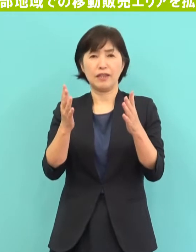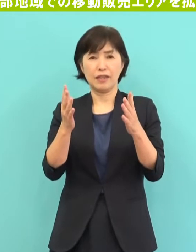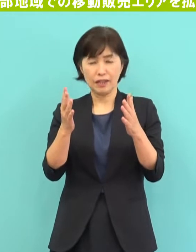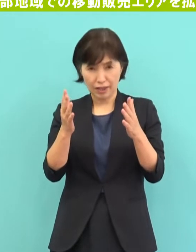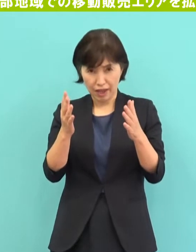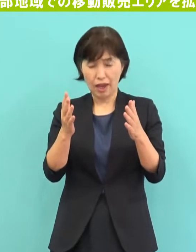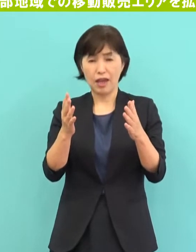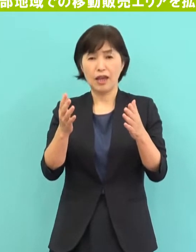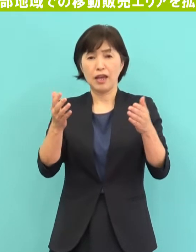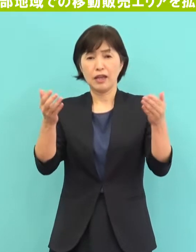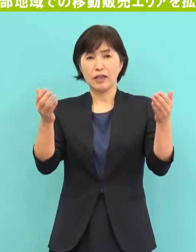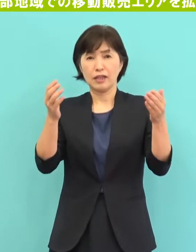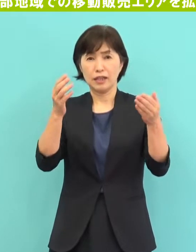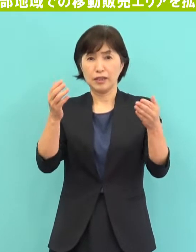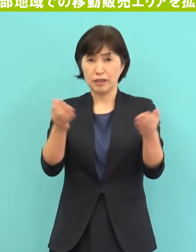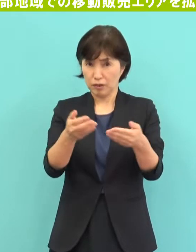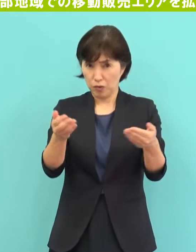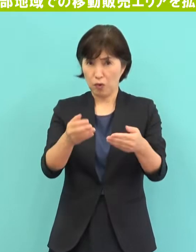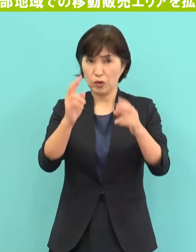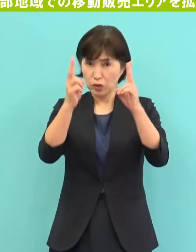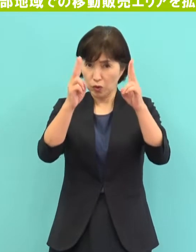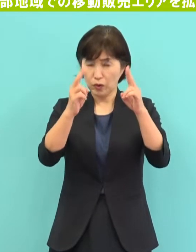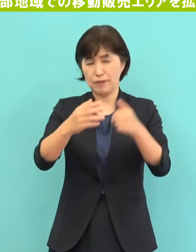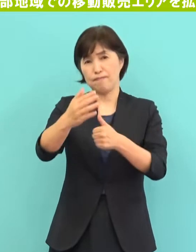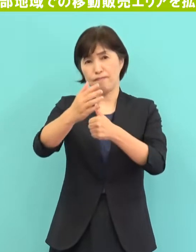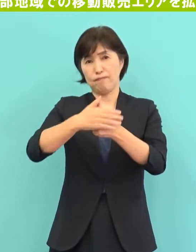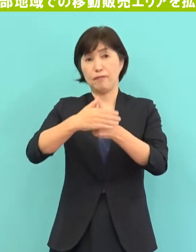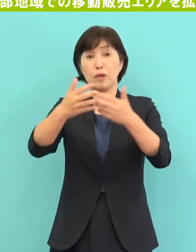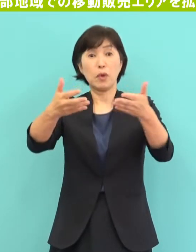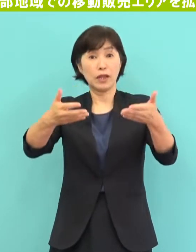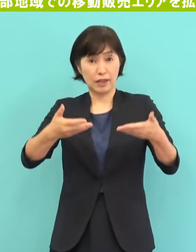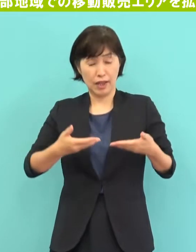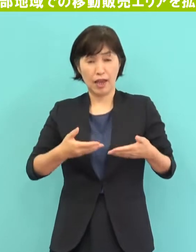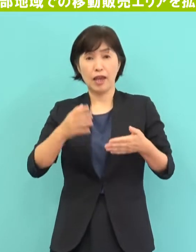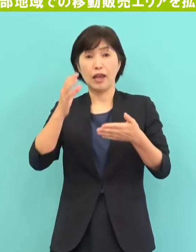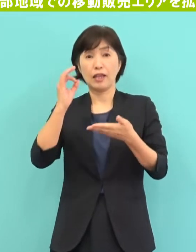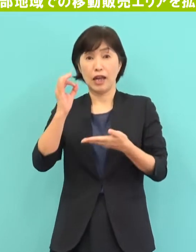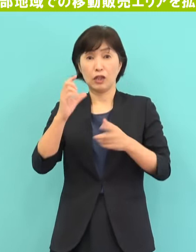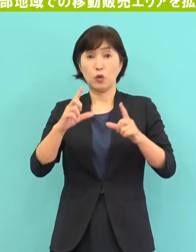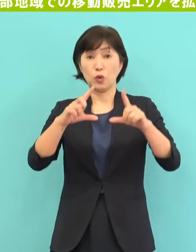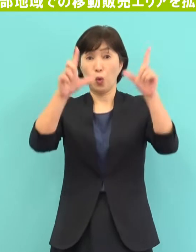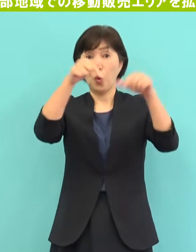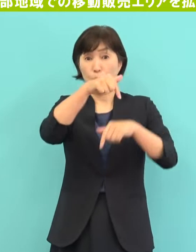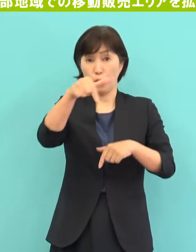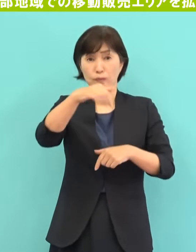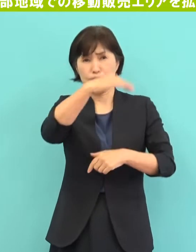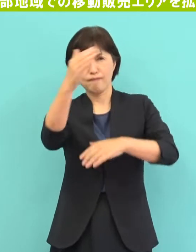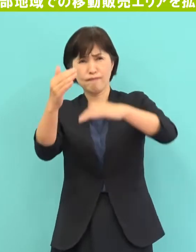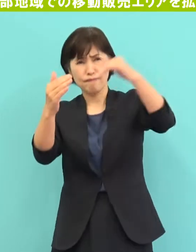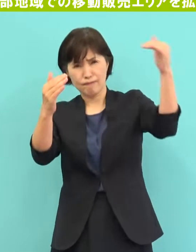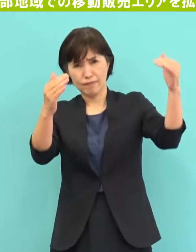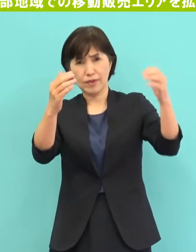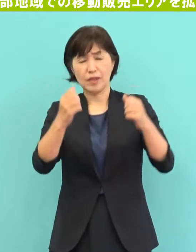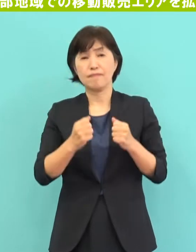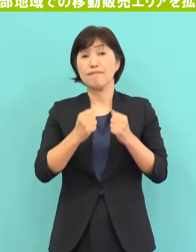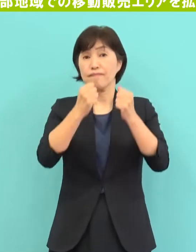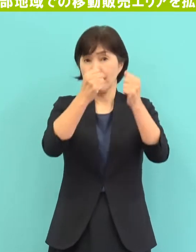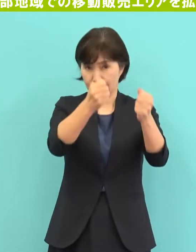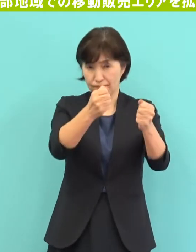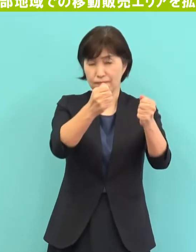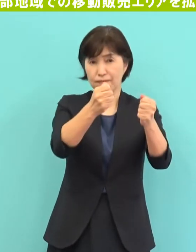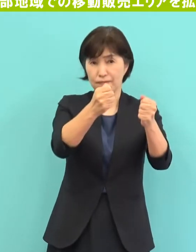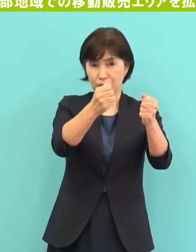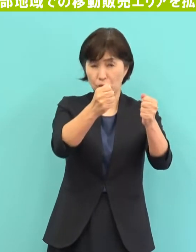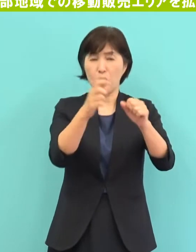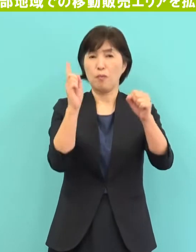市場便利の中で事業資産にご協力をいただいてなるべく特にならの頭部の中山間地域をですねくまなく回って